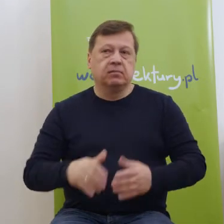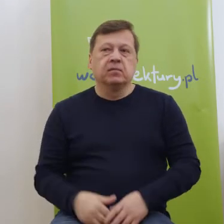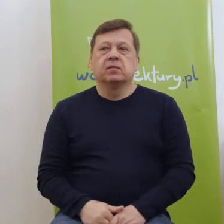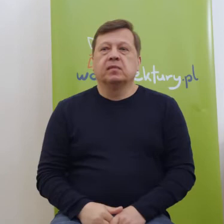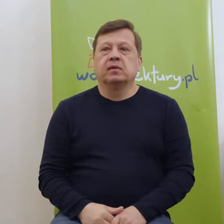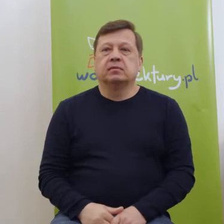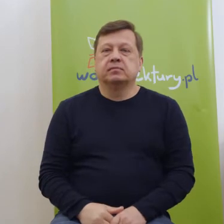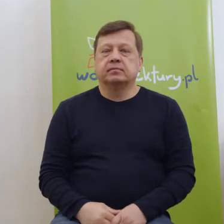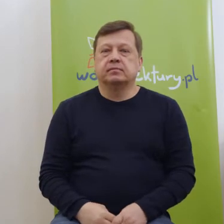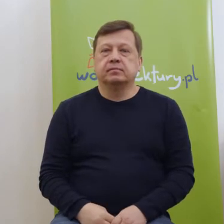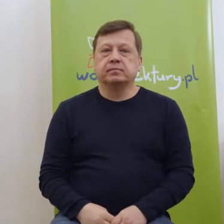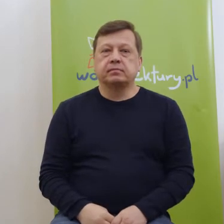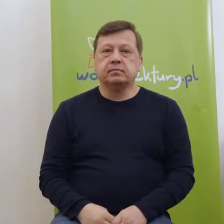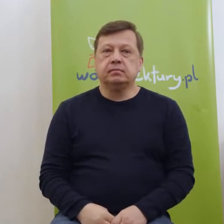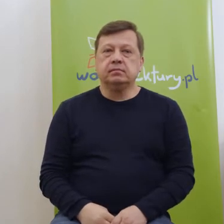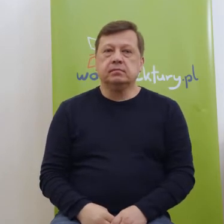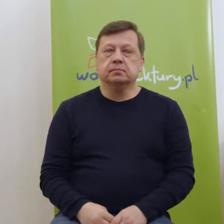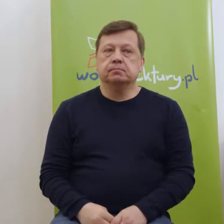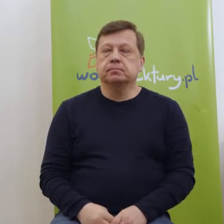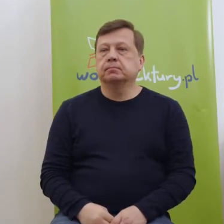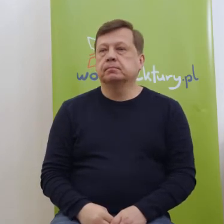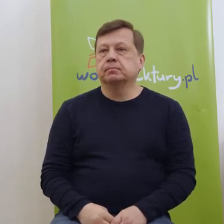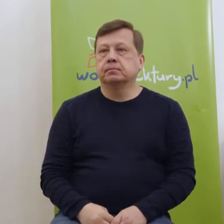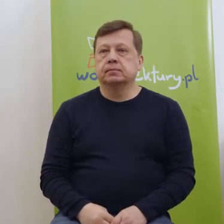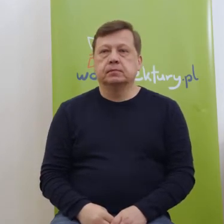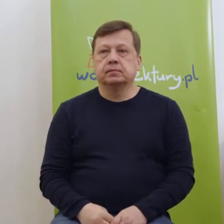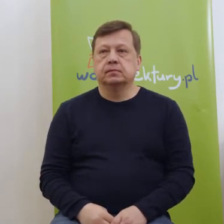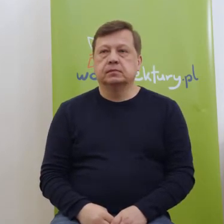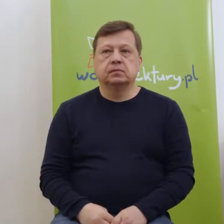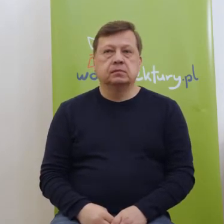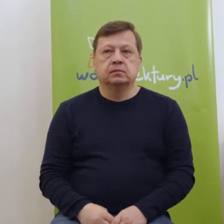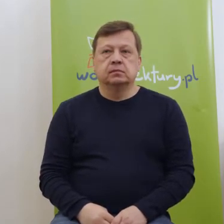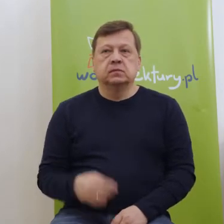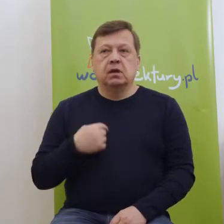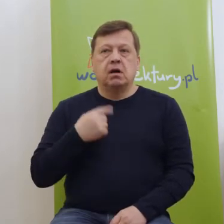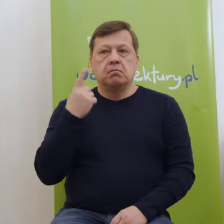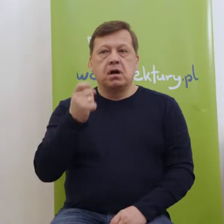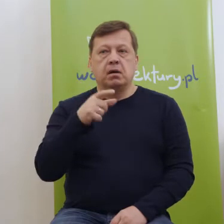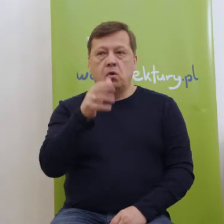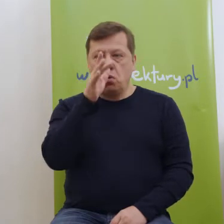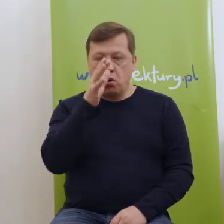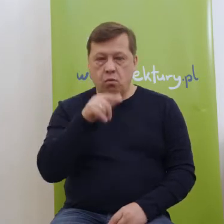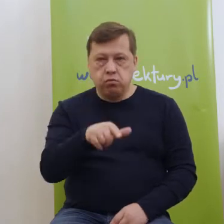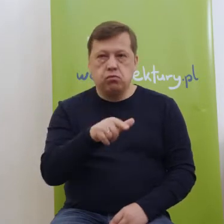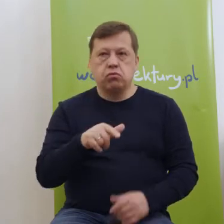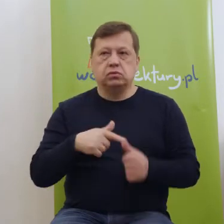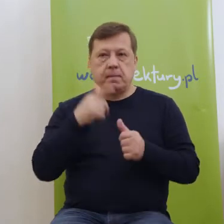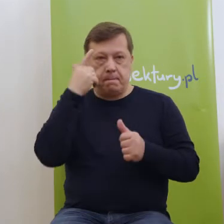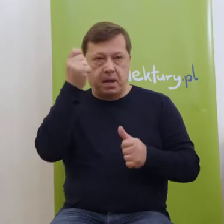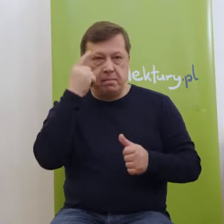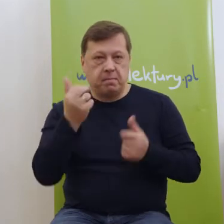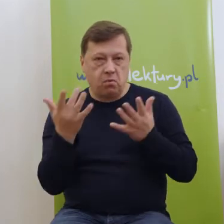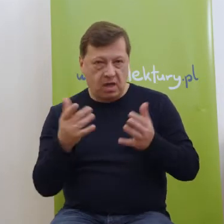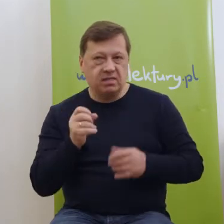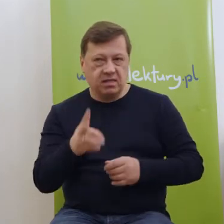Tak, no też mi się wydaje, że zapamiętujemy bardziej tych urwisów albo tych złych, bo są to po prostu postaci ciekawsze